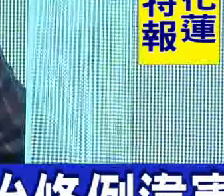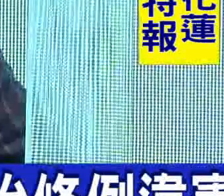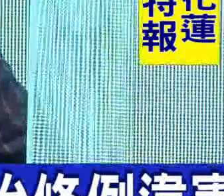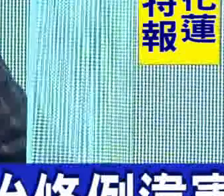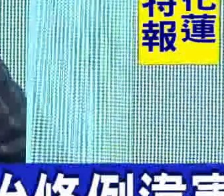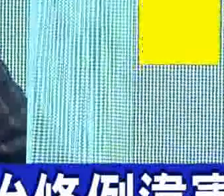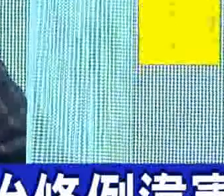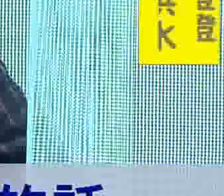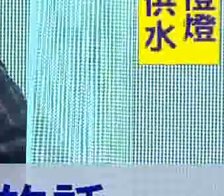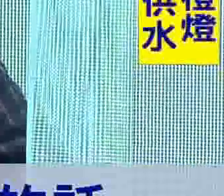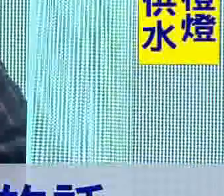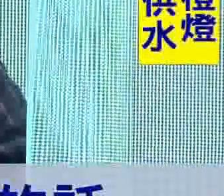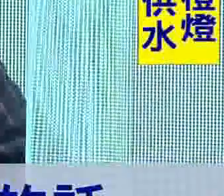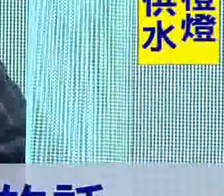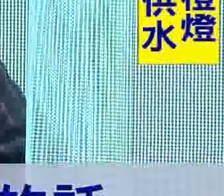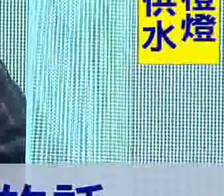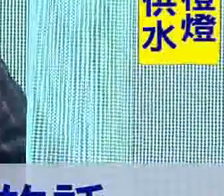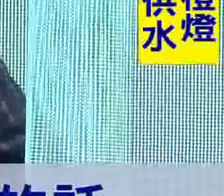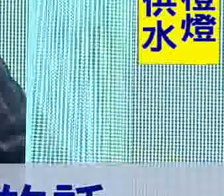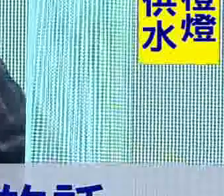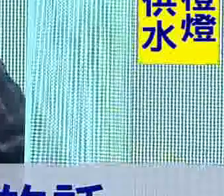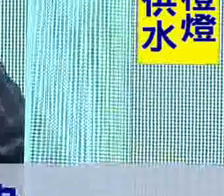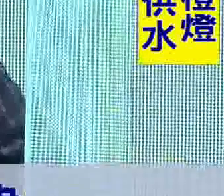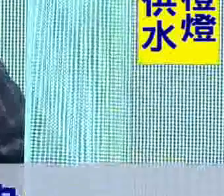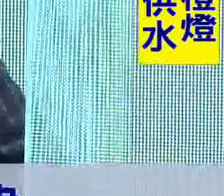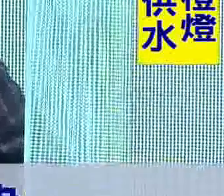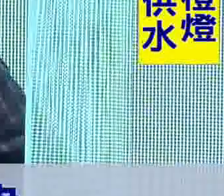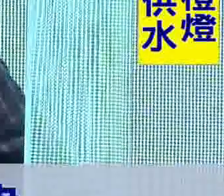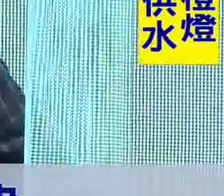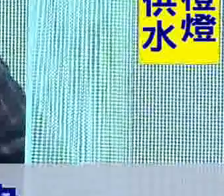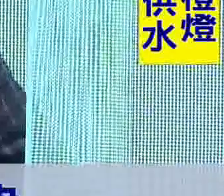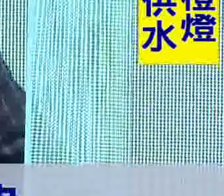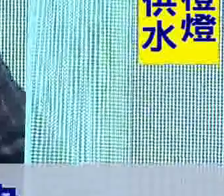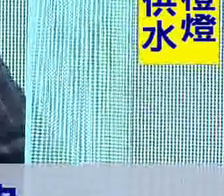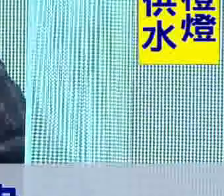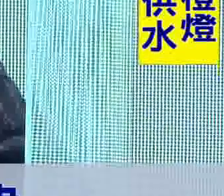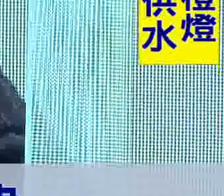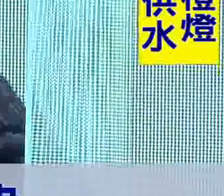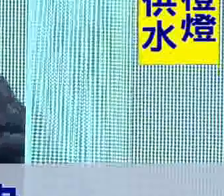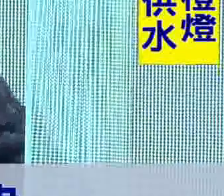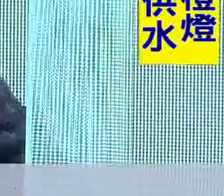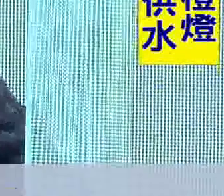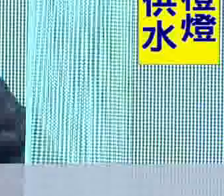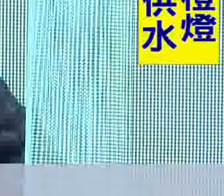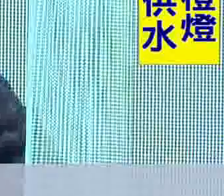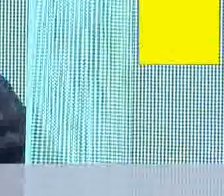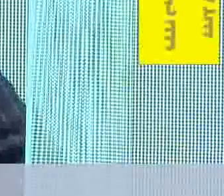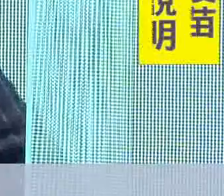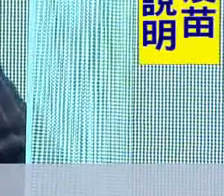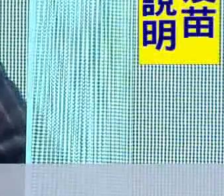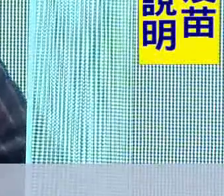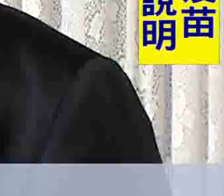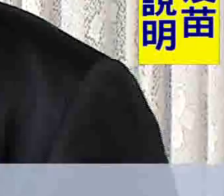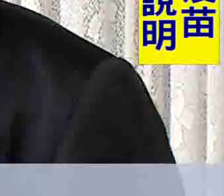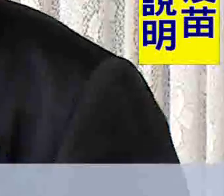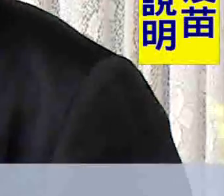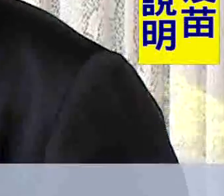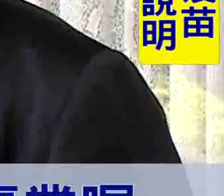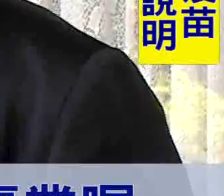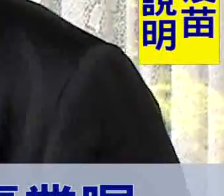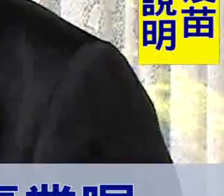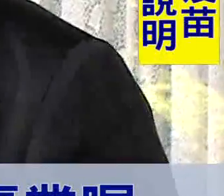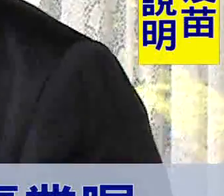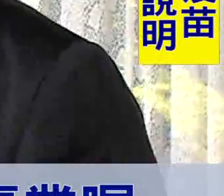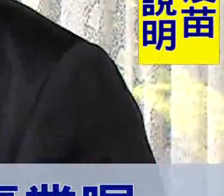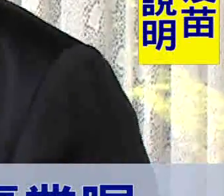议。 自治条例有规定零检出的话，如果抵触了宪法法律或法规命令，无效。 罗秉成政委